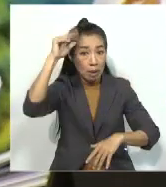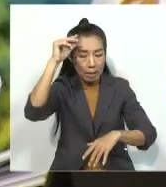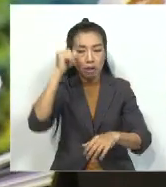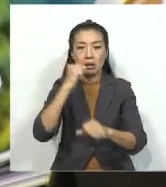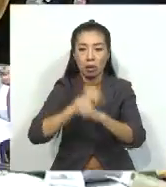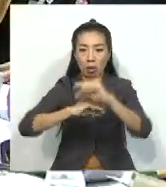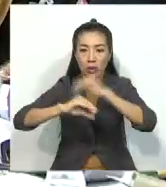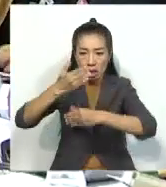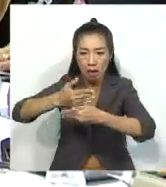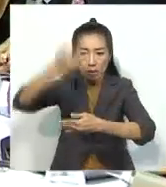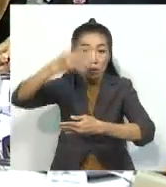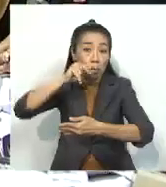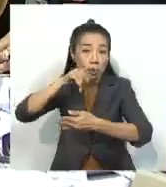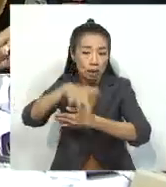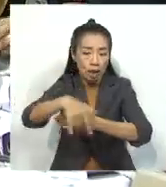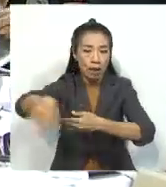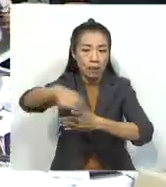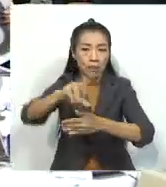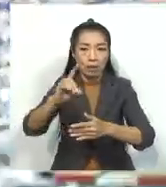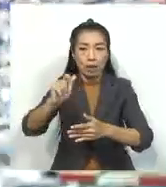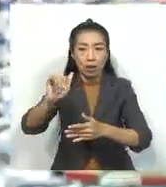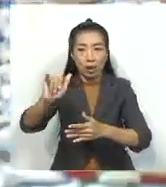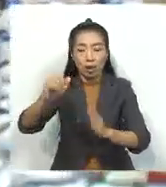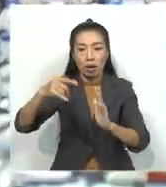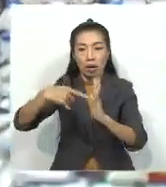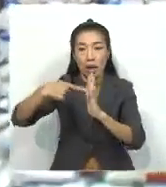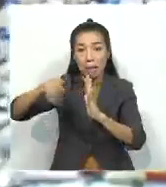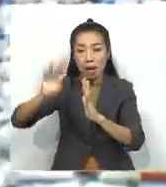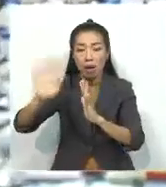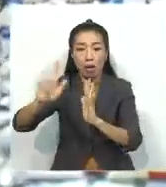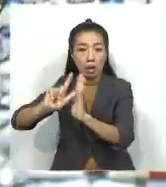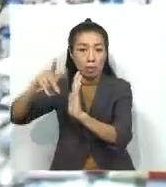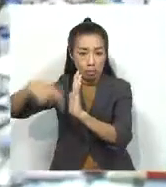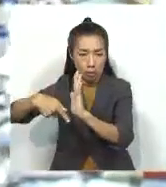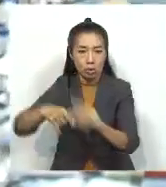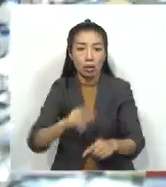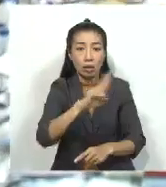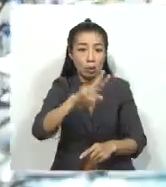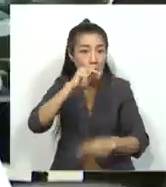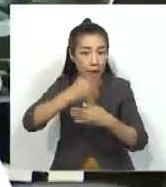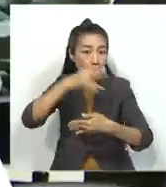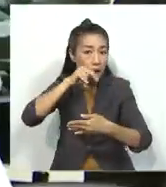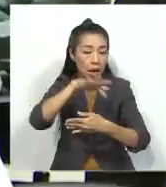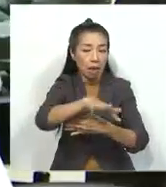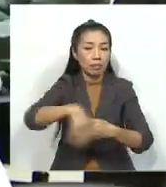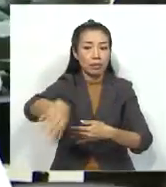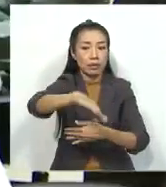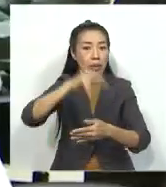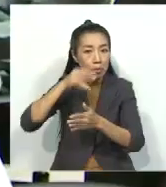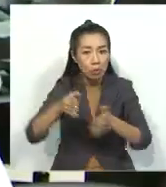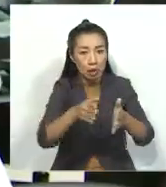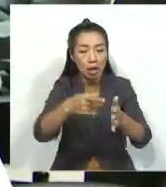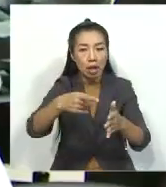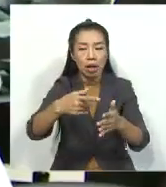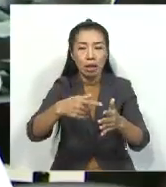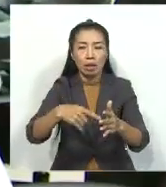ระบายน้ำดอยแต่ตำบลเหมืองจี้จังหวัดลำพูนก่อสร้างระบบระบายน้ำปลายคลองบ้านปลาย